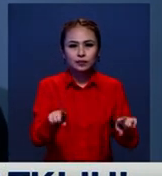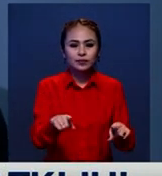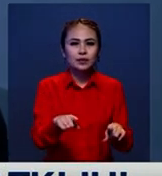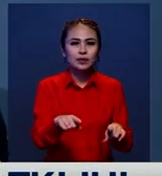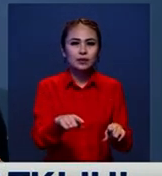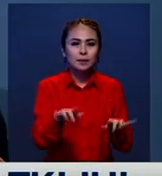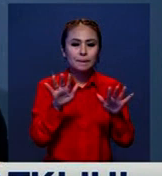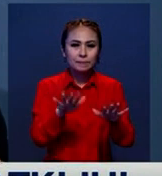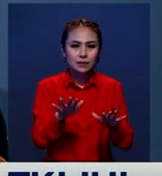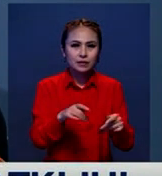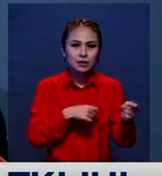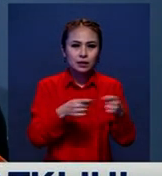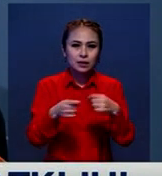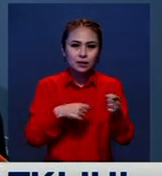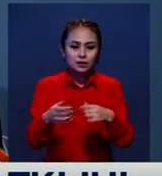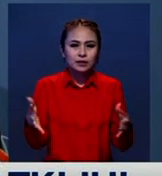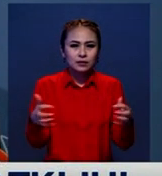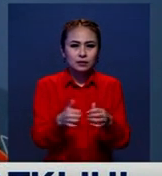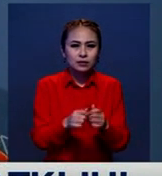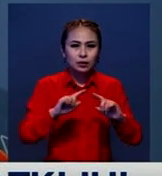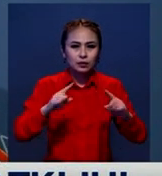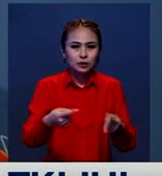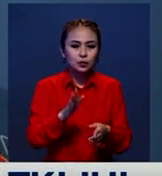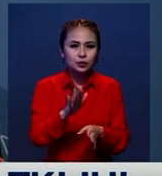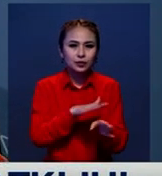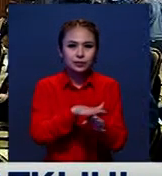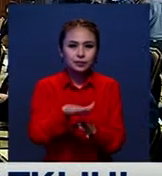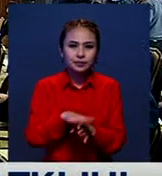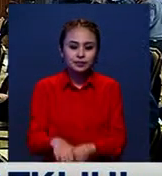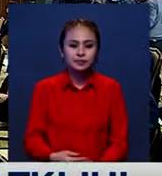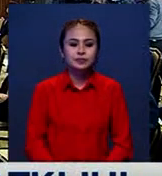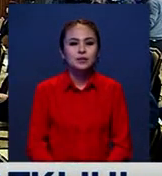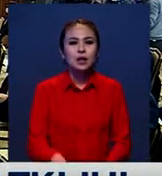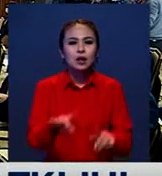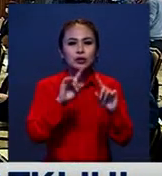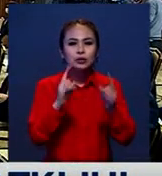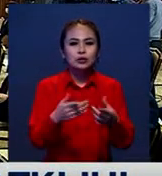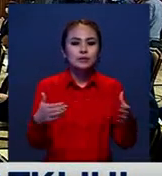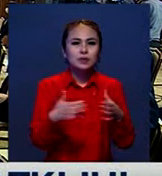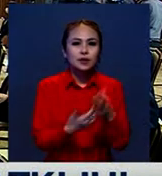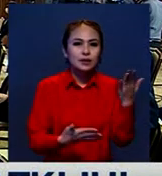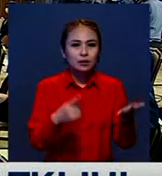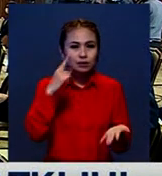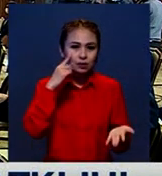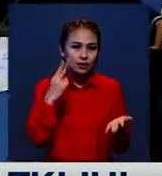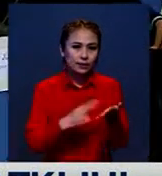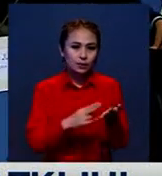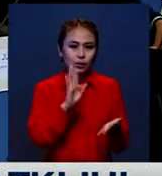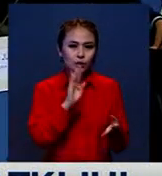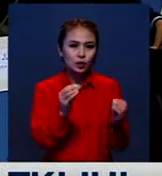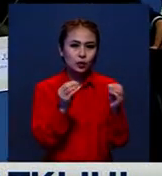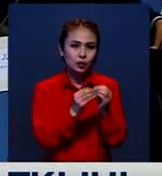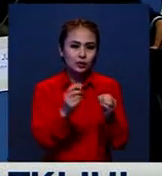құзырлы орын өкілдері мен күдіктілерді қолға түсірудің амалын қарастырып жатырмыз. Күдіктілердің қылмысы дәлелденсе, кемі 10